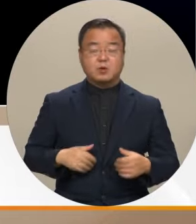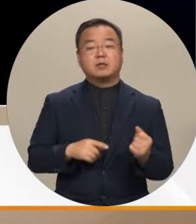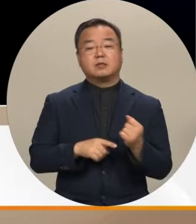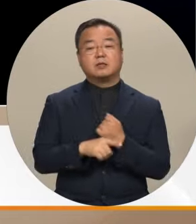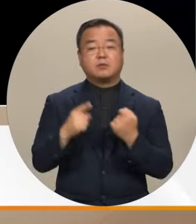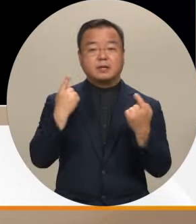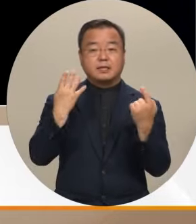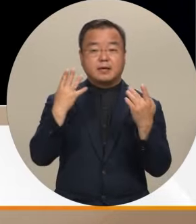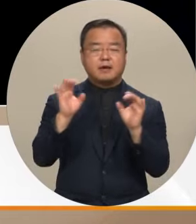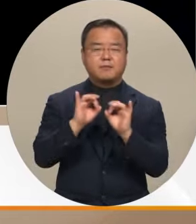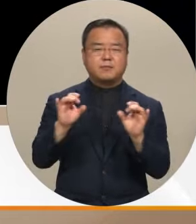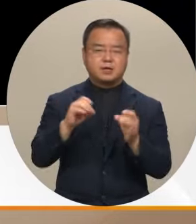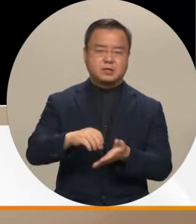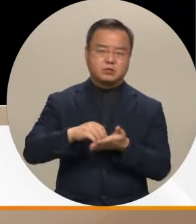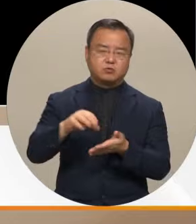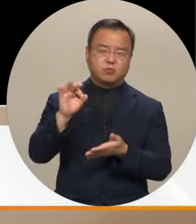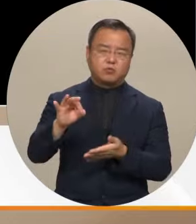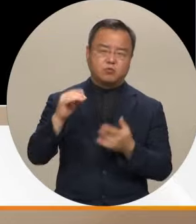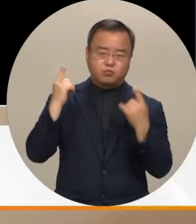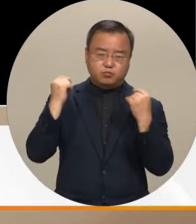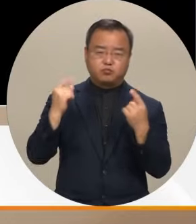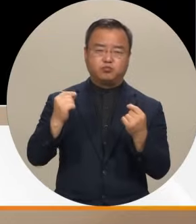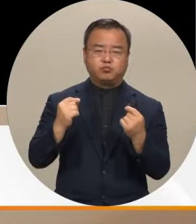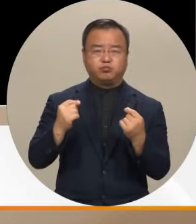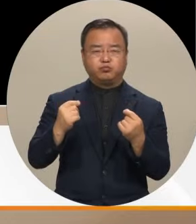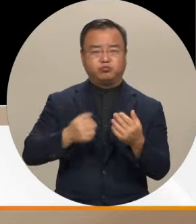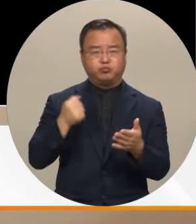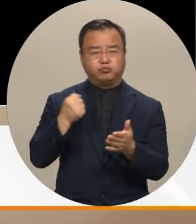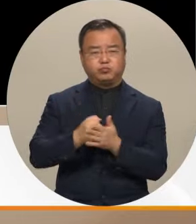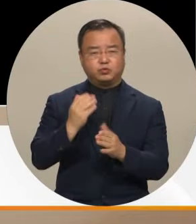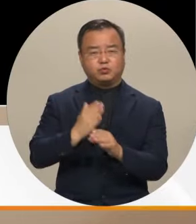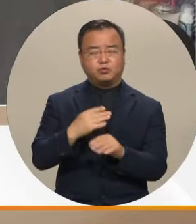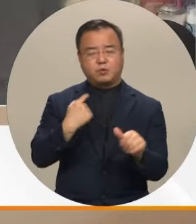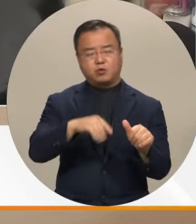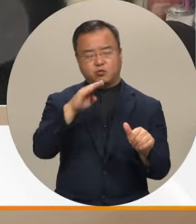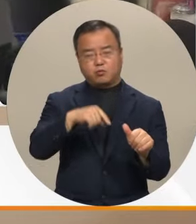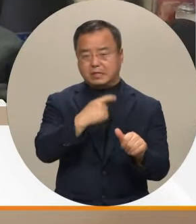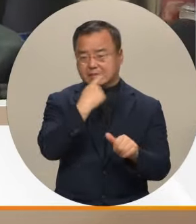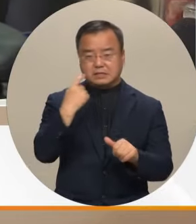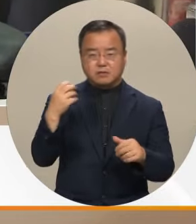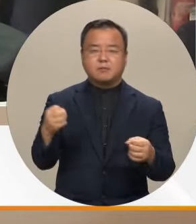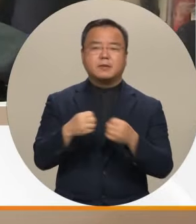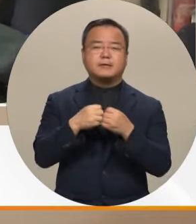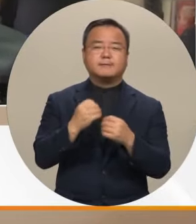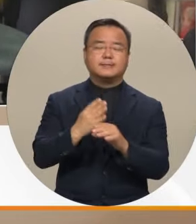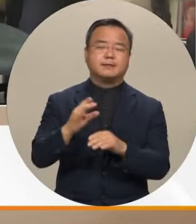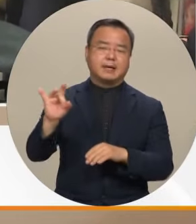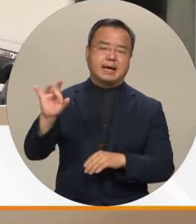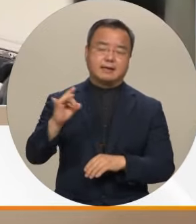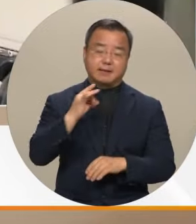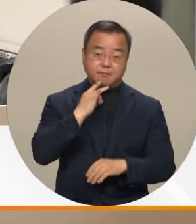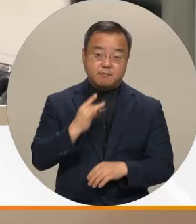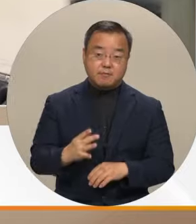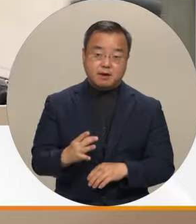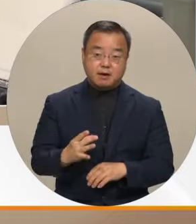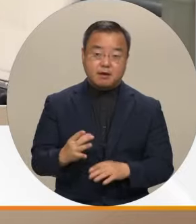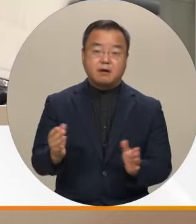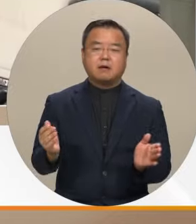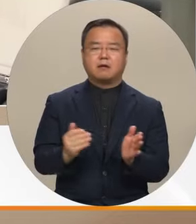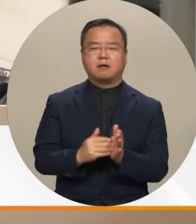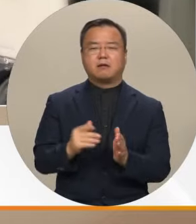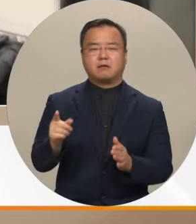쓰는 등록금도 동결되고 하니까 어 교육부 인증이라 이게 겹친다 하나만 받자 그래서 하나만 받은 거예요 하나만